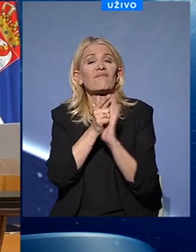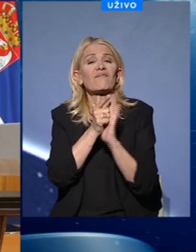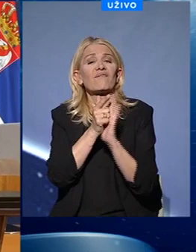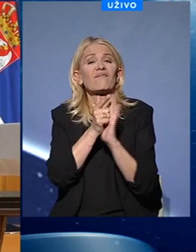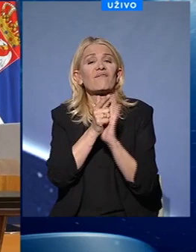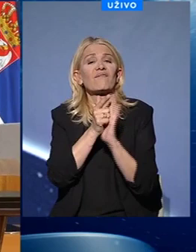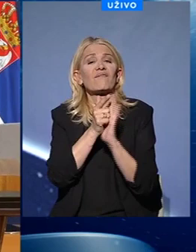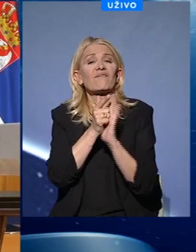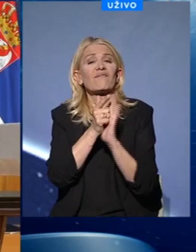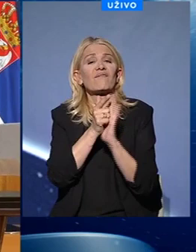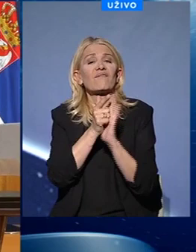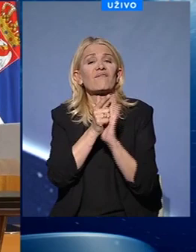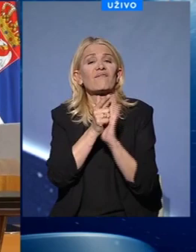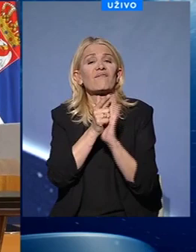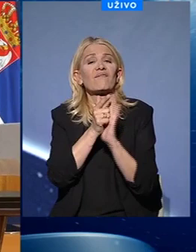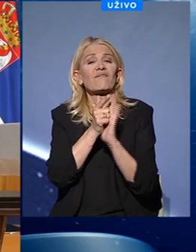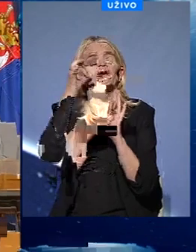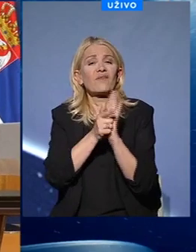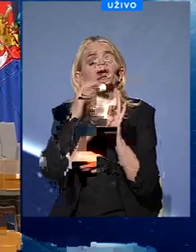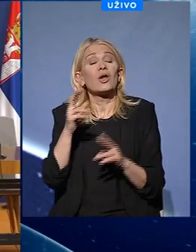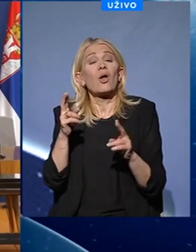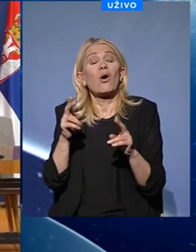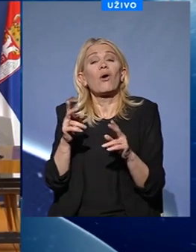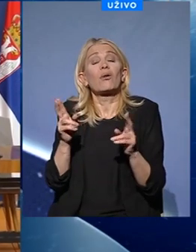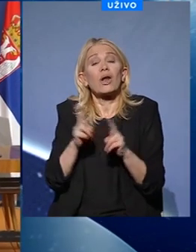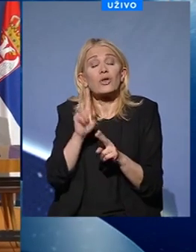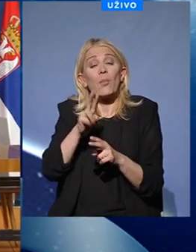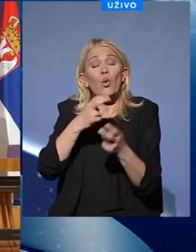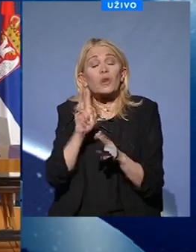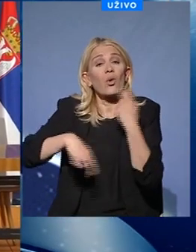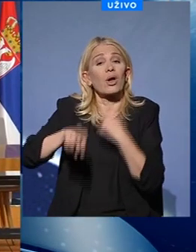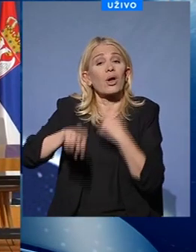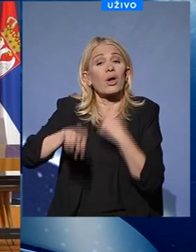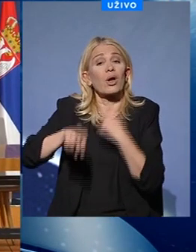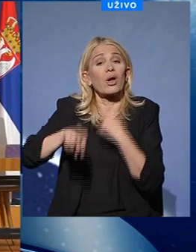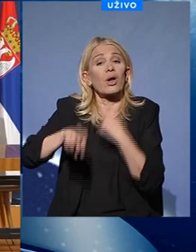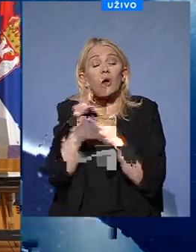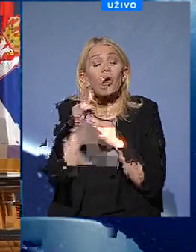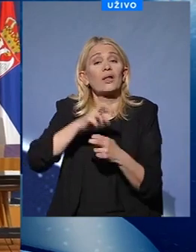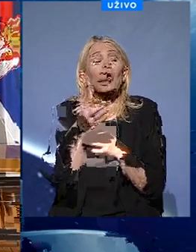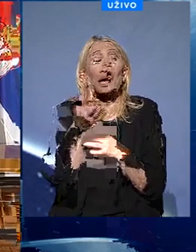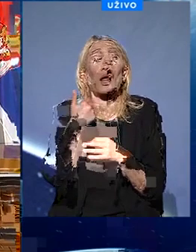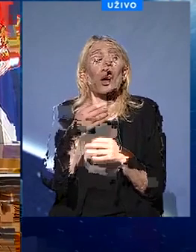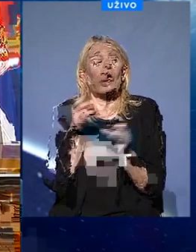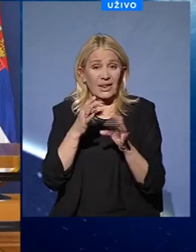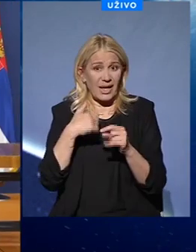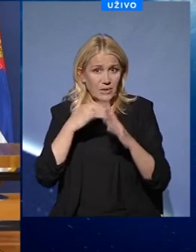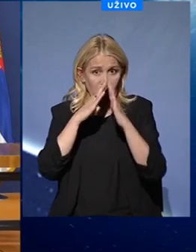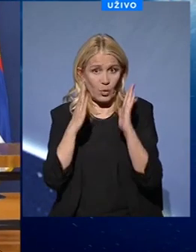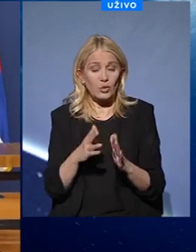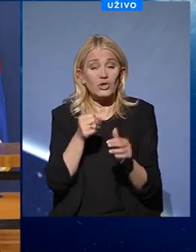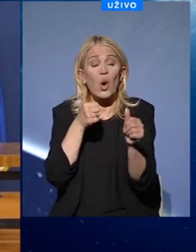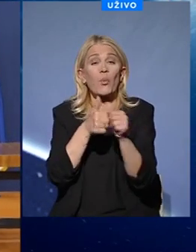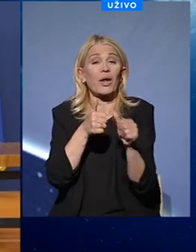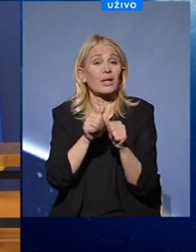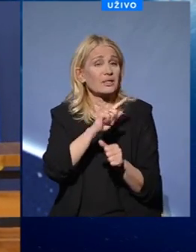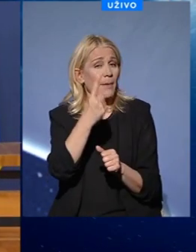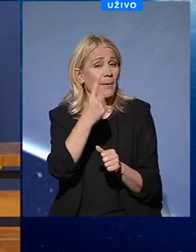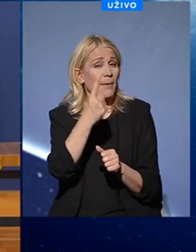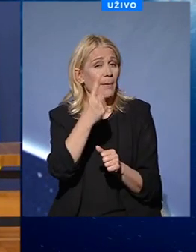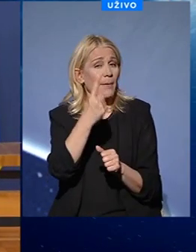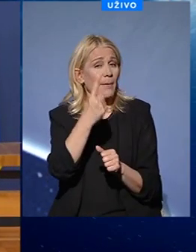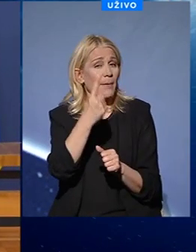ograničenje u toku dana. Jedino je ograničenje da se mogu kretati do 200 metara od adrese stanovanja u pratnji samo jednog